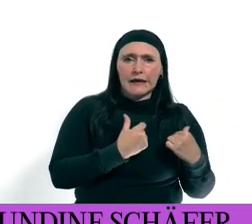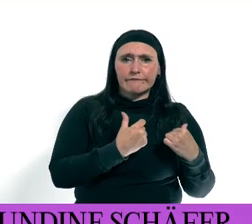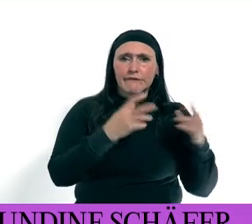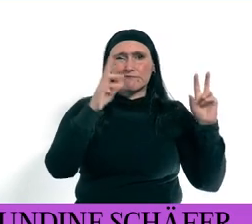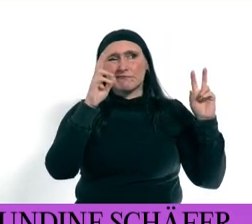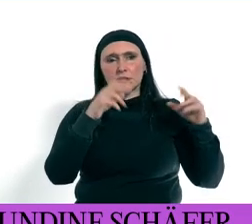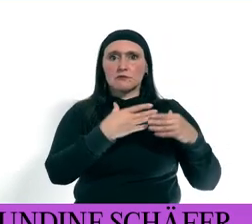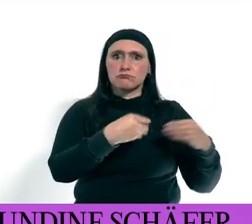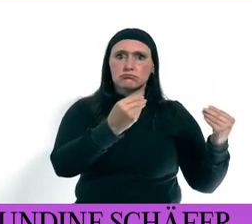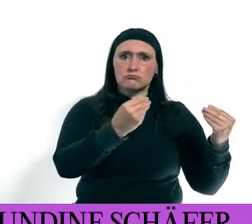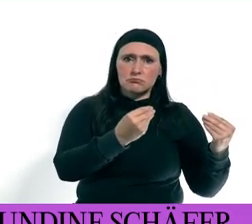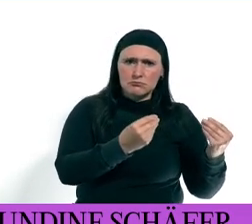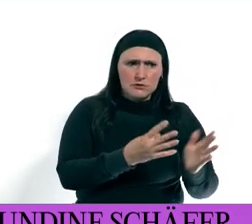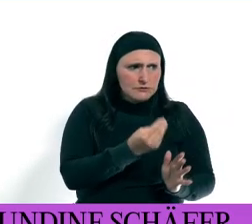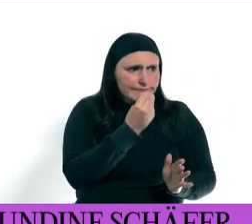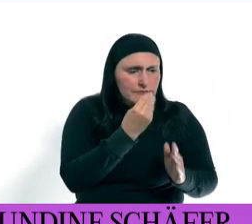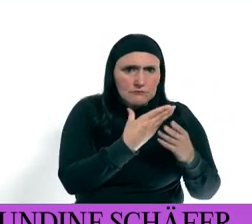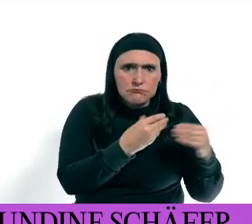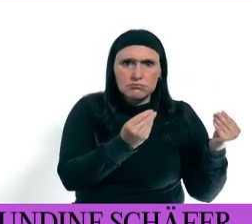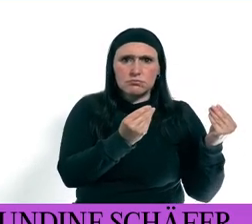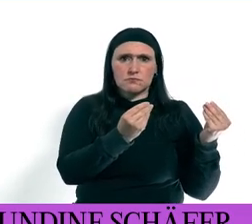essen. Und das ist das